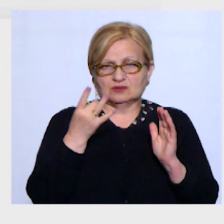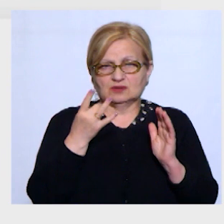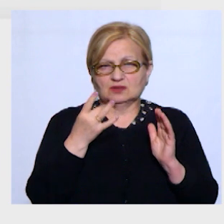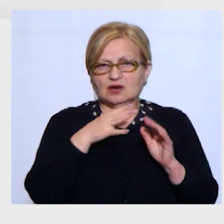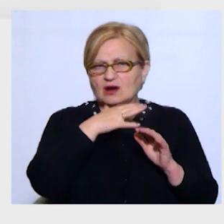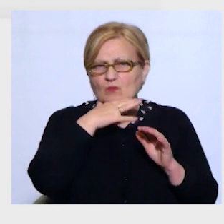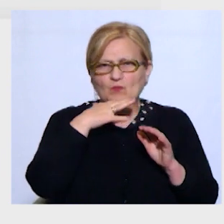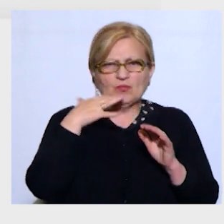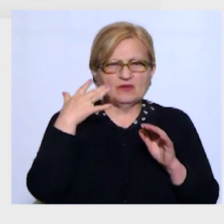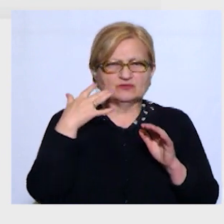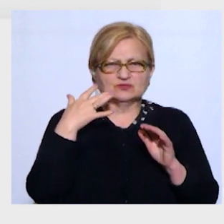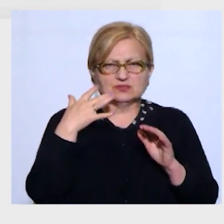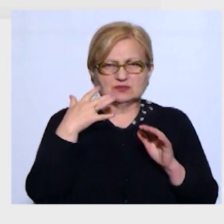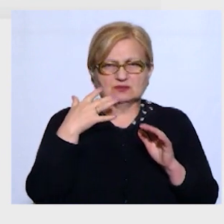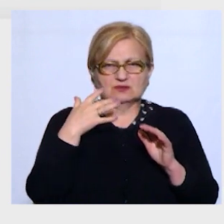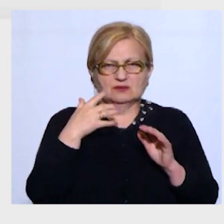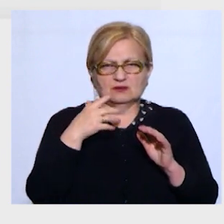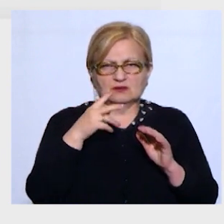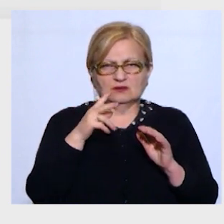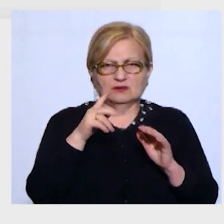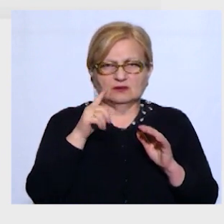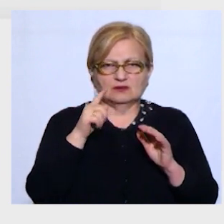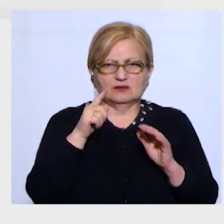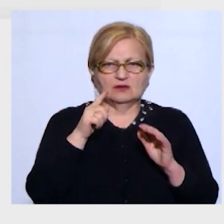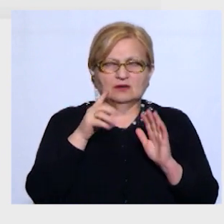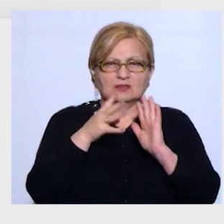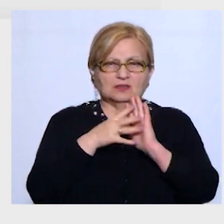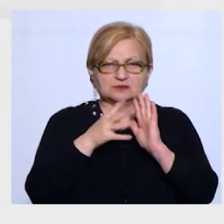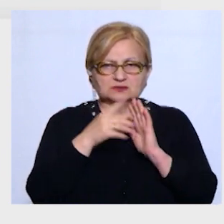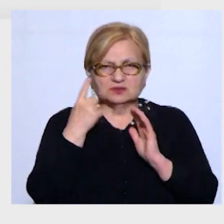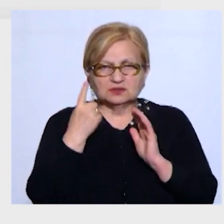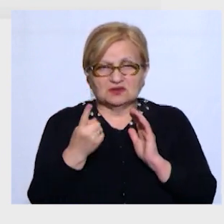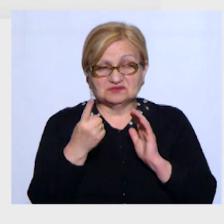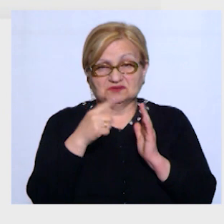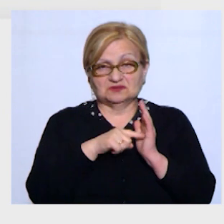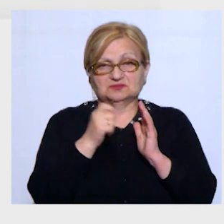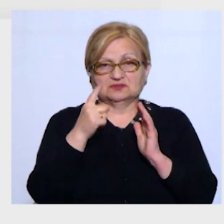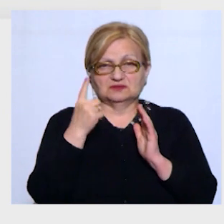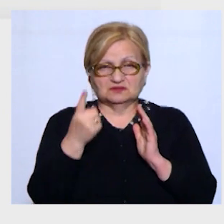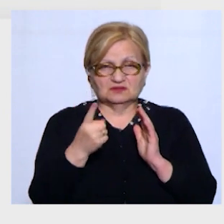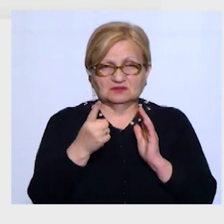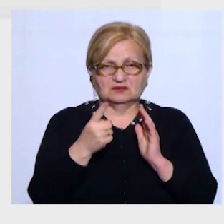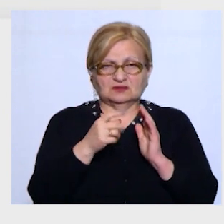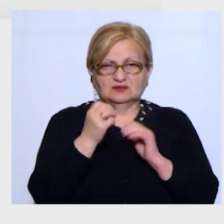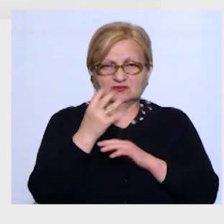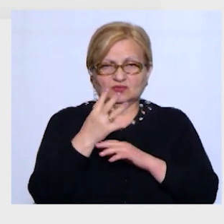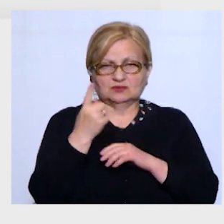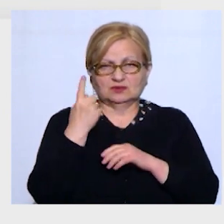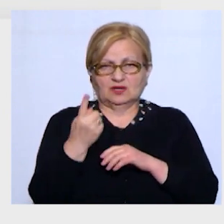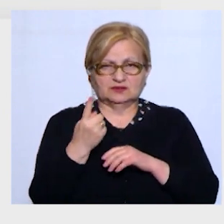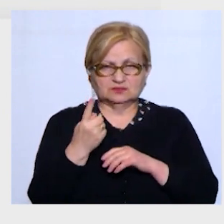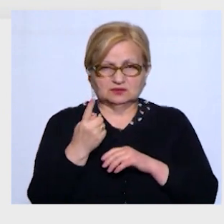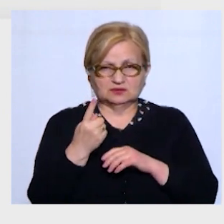ყველაზე ბევრჯერ, თქვათ, აი ნახეთ, მე უკვე 9-ს ერთხელ გაიტანა, 10-ის ერთხელ, 11-ის ერთხელ, 12-ის ერთხელ, 14-ის ერთხელ, ხო?